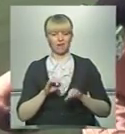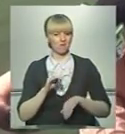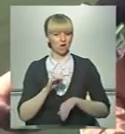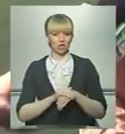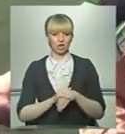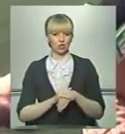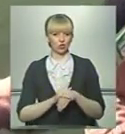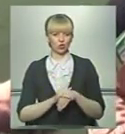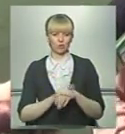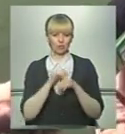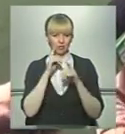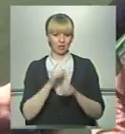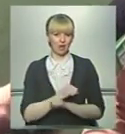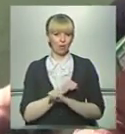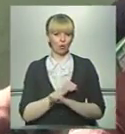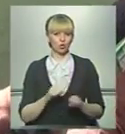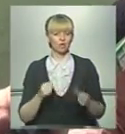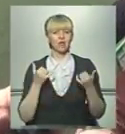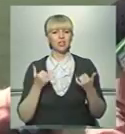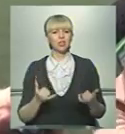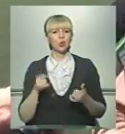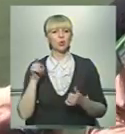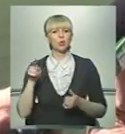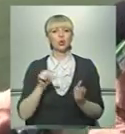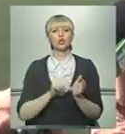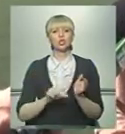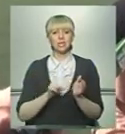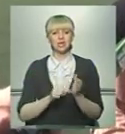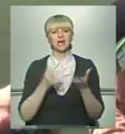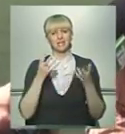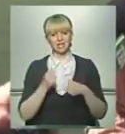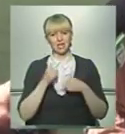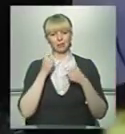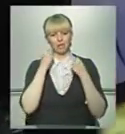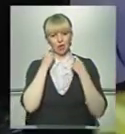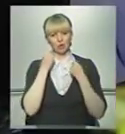фактично неможливо. Сьогодні йому 60.